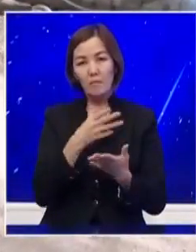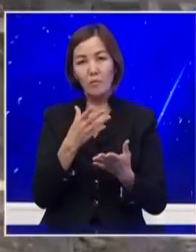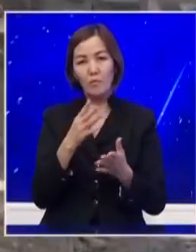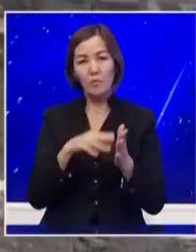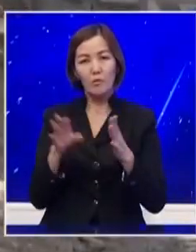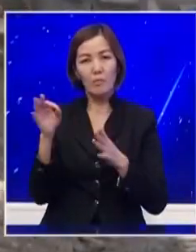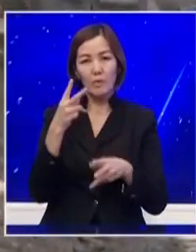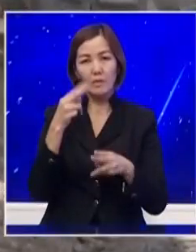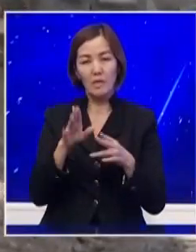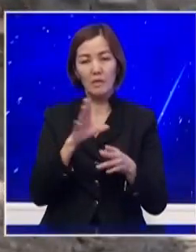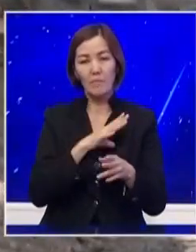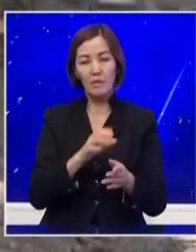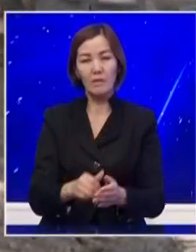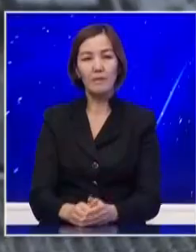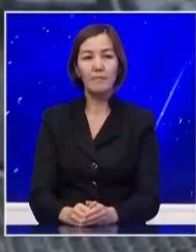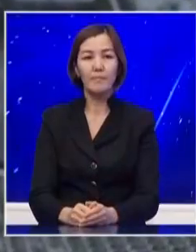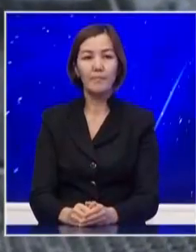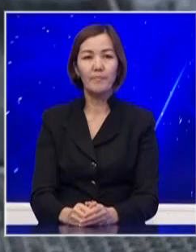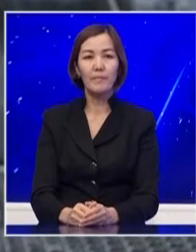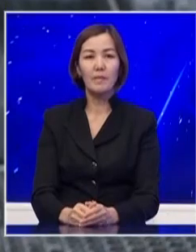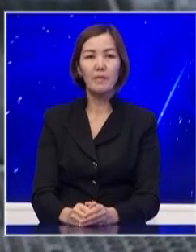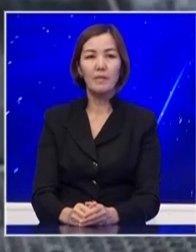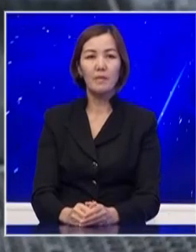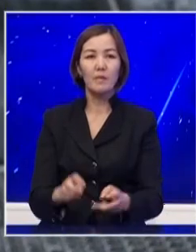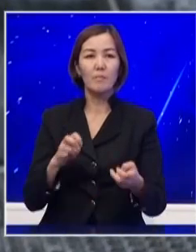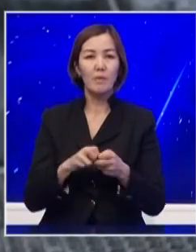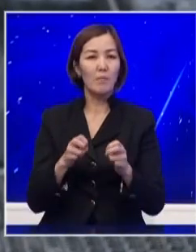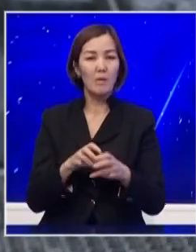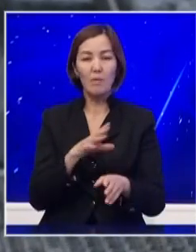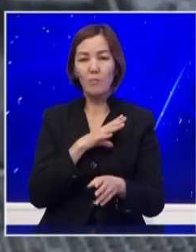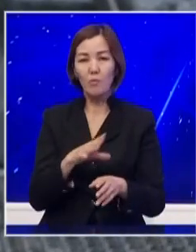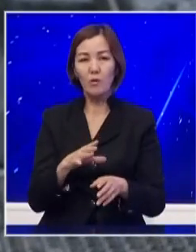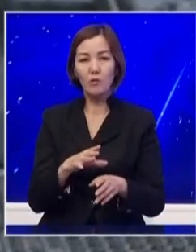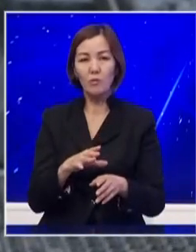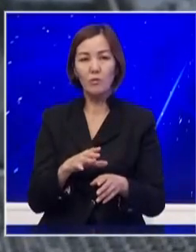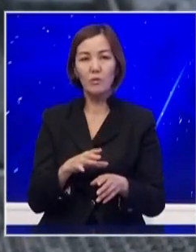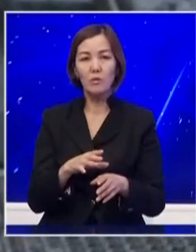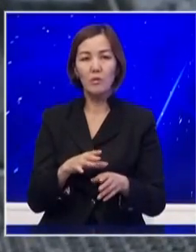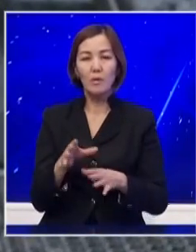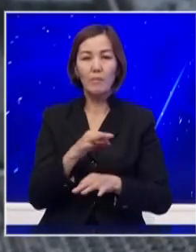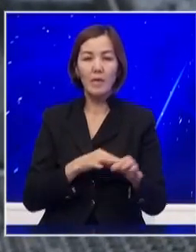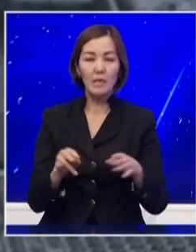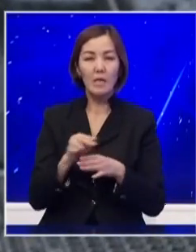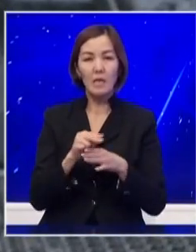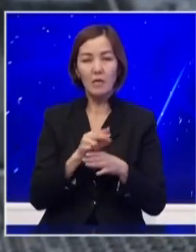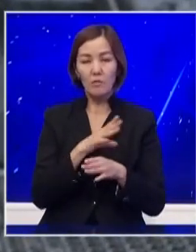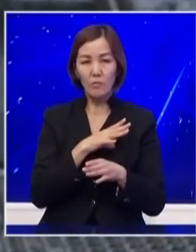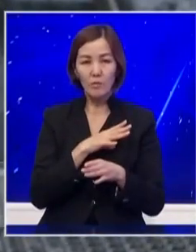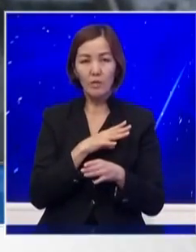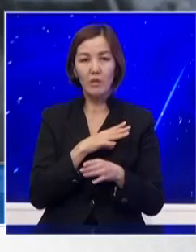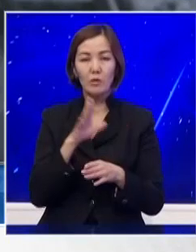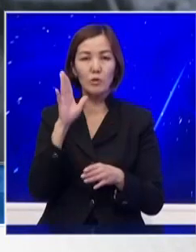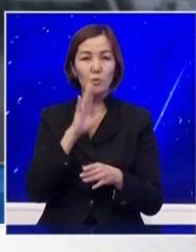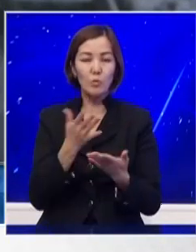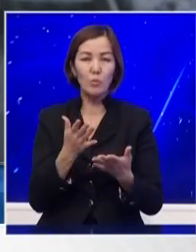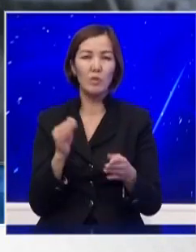90%-ға аяқталып қалыпты. Ондай проблема болған жоқ, енді корректировка жасалды ғой проектіге. Ол жерде резервуарлар су